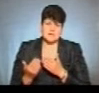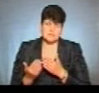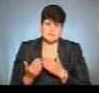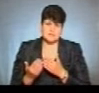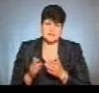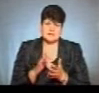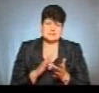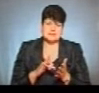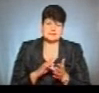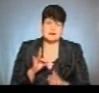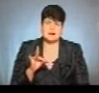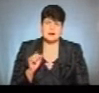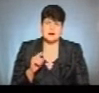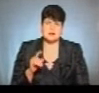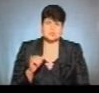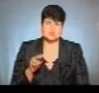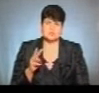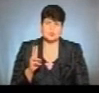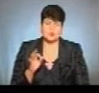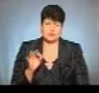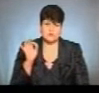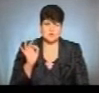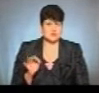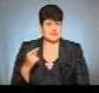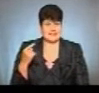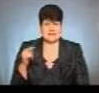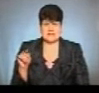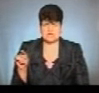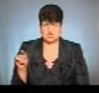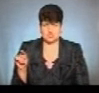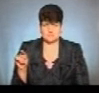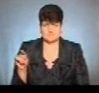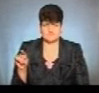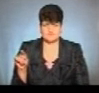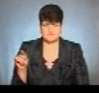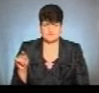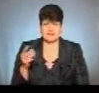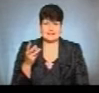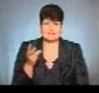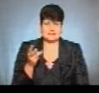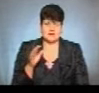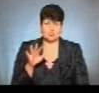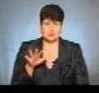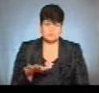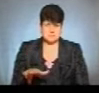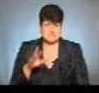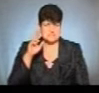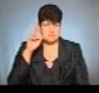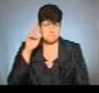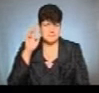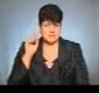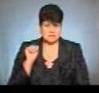центру Разумкова. Тут відсотки зовсім інші, тому що тут на третьому місці «Батьківщина», до слова, на